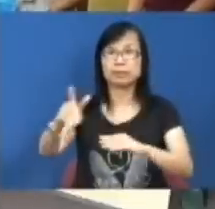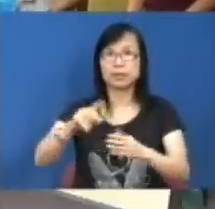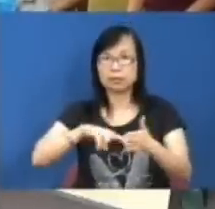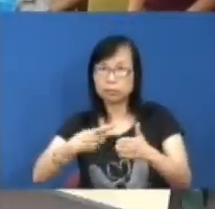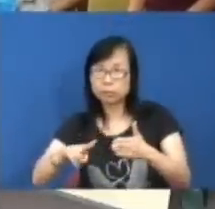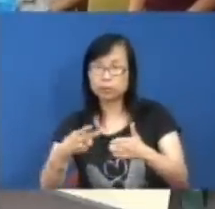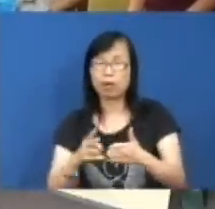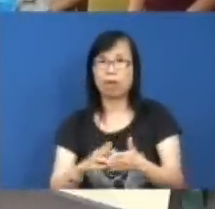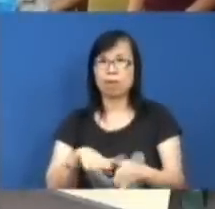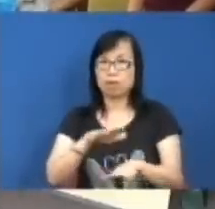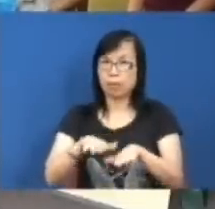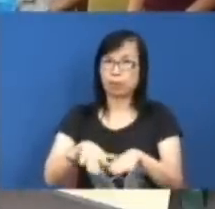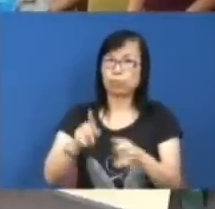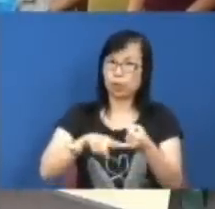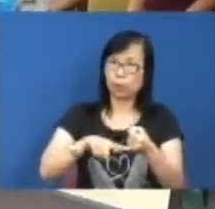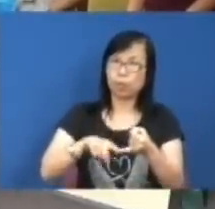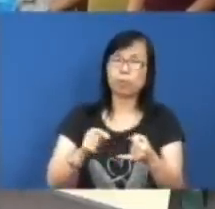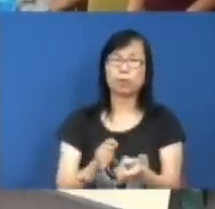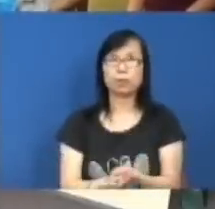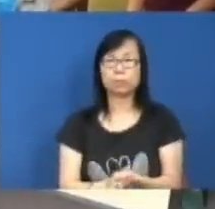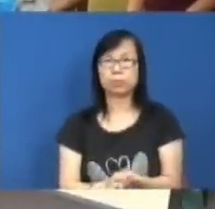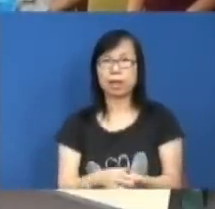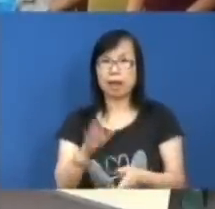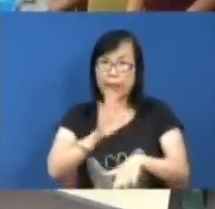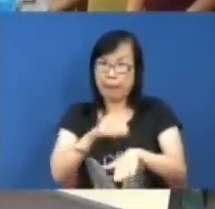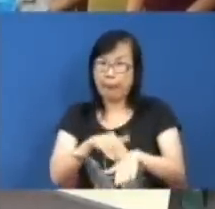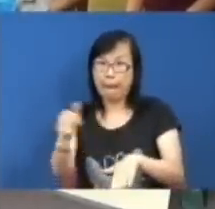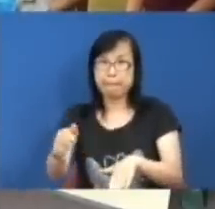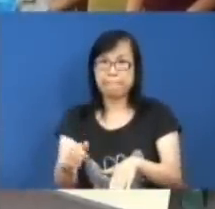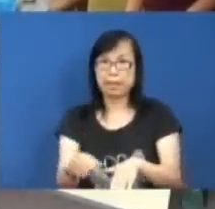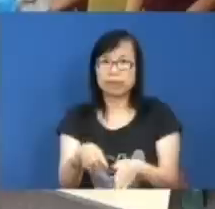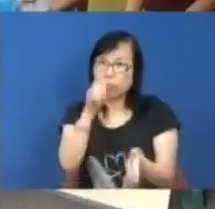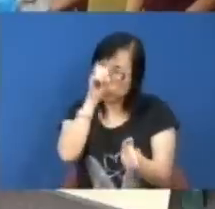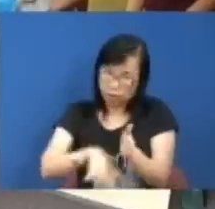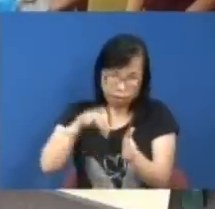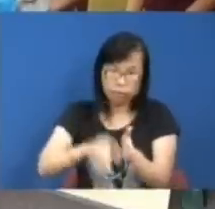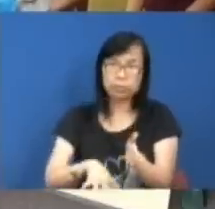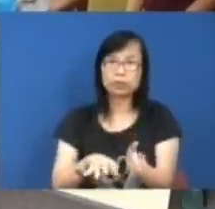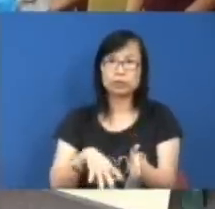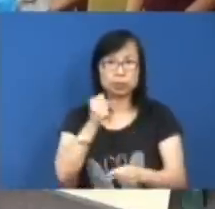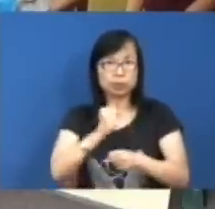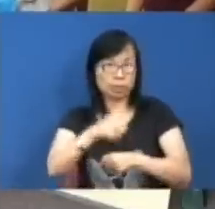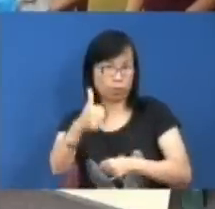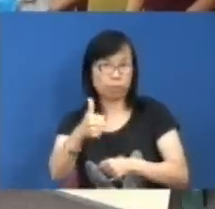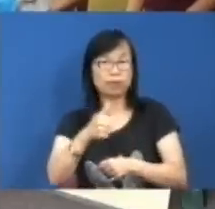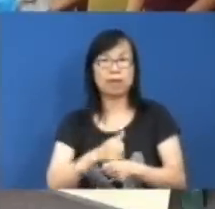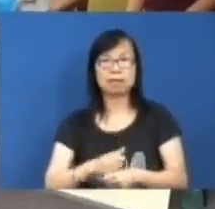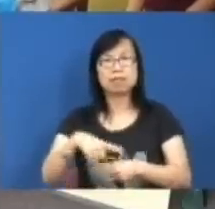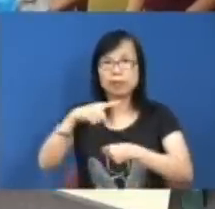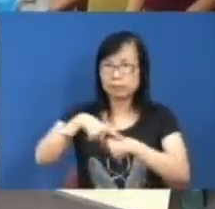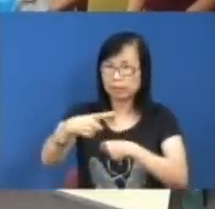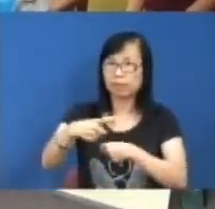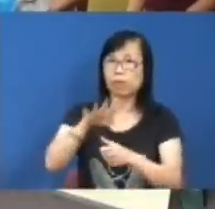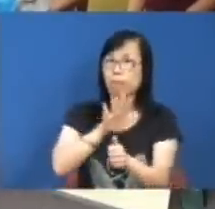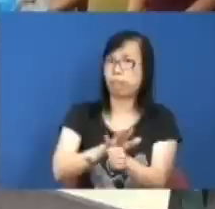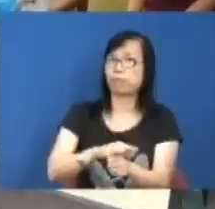工序咧，通常係最後一步，好多時係啱啱學就啲人最忽略嗰步嚟嘅。其實如果做得好咧，佢先係我哋第一線防線嚟